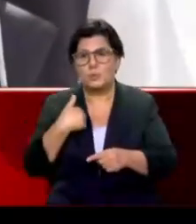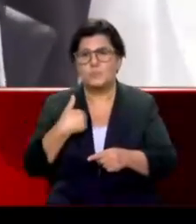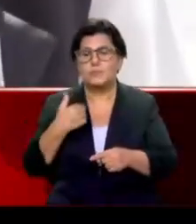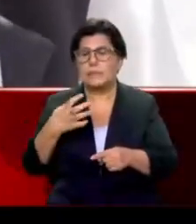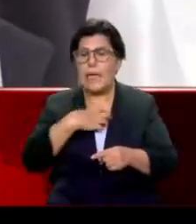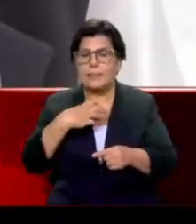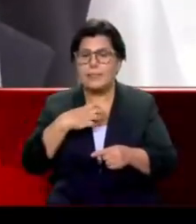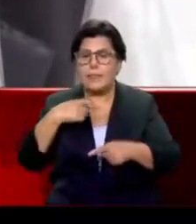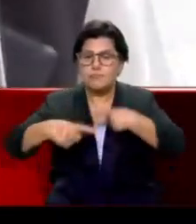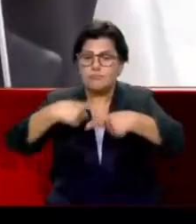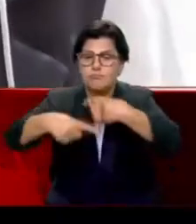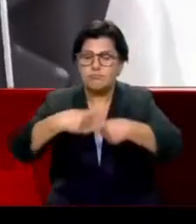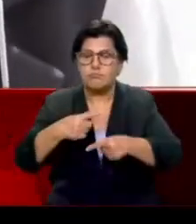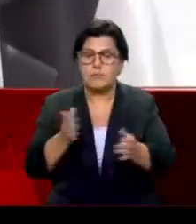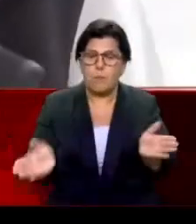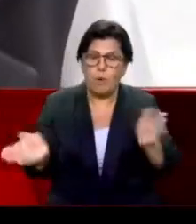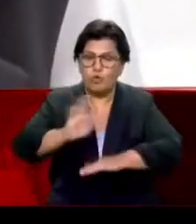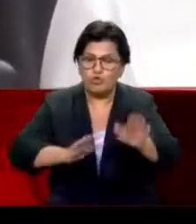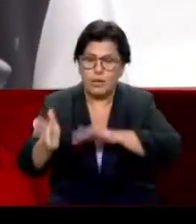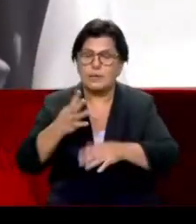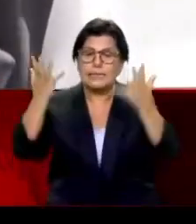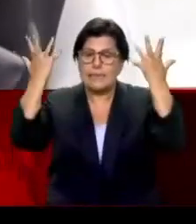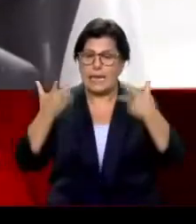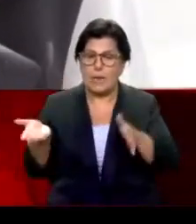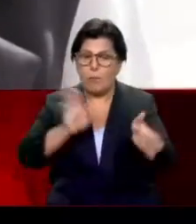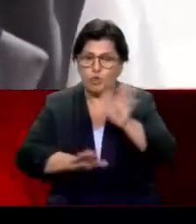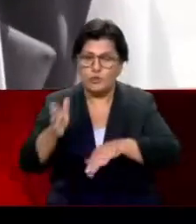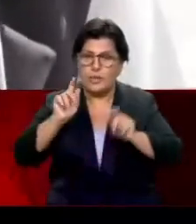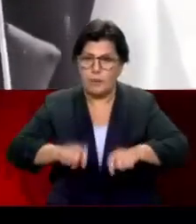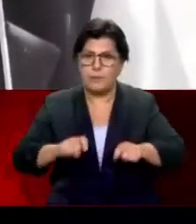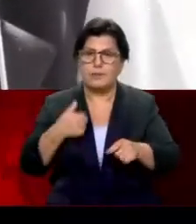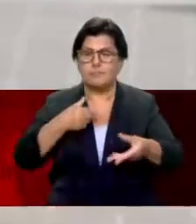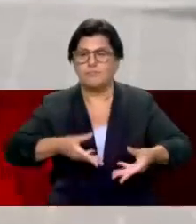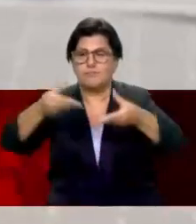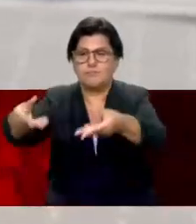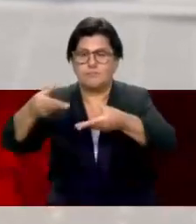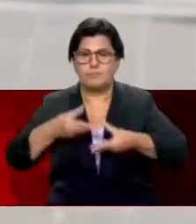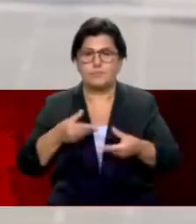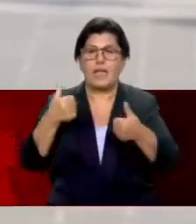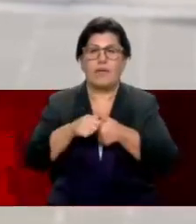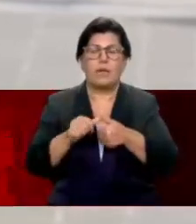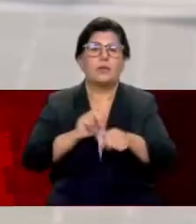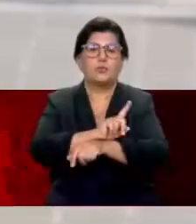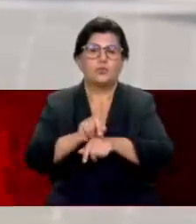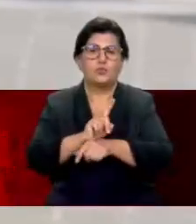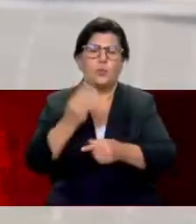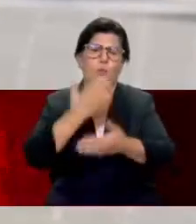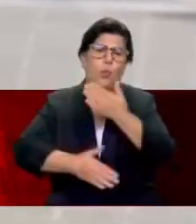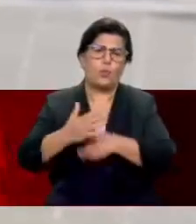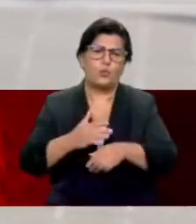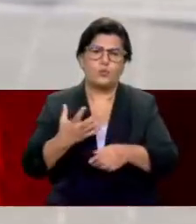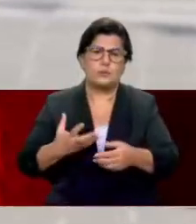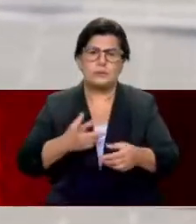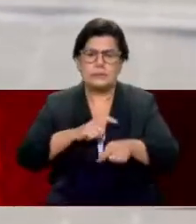ve adetimizde olsun. Bohça yapayım, gelin bohçası götüreyim, onlar getirsin. Evlilik süreci zaten bir hayli yorucu ve